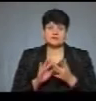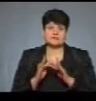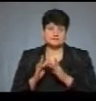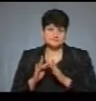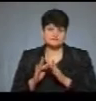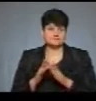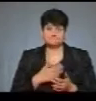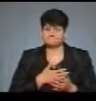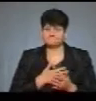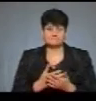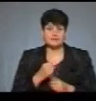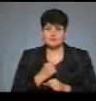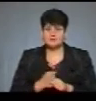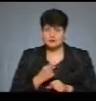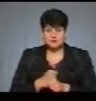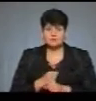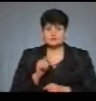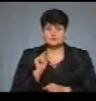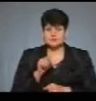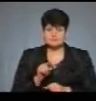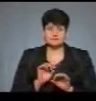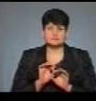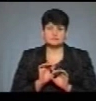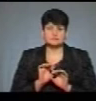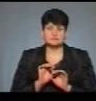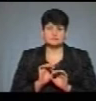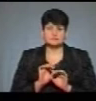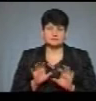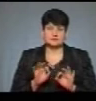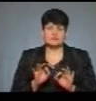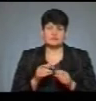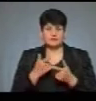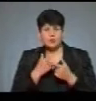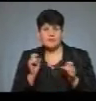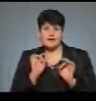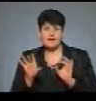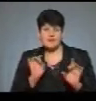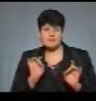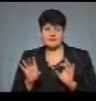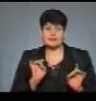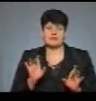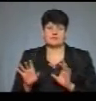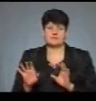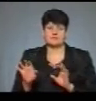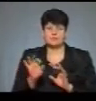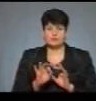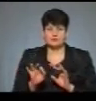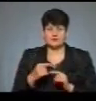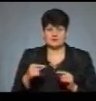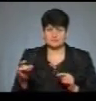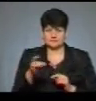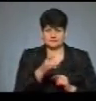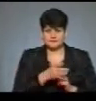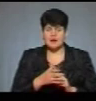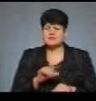активно працюють, там розповсюджуємо інформацію, рекламу, таргетовану рекламу на певні регіони.